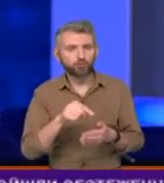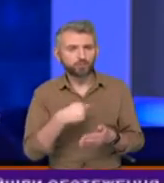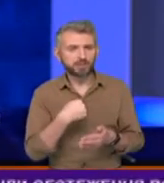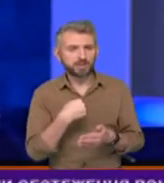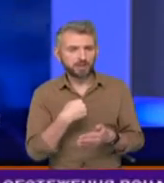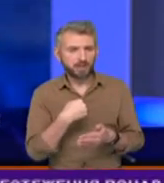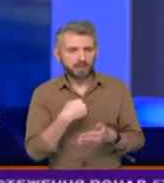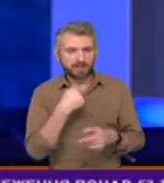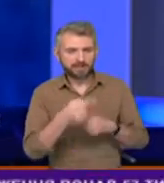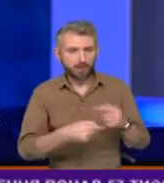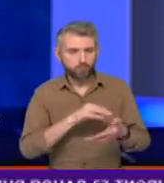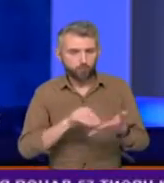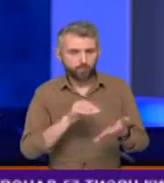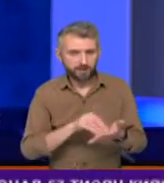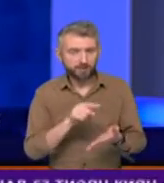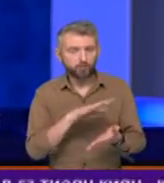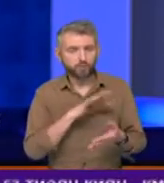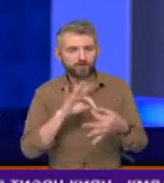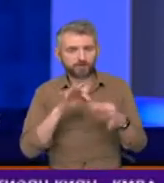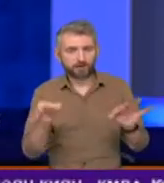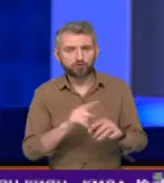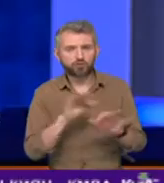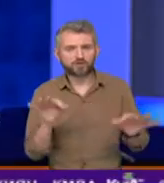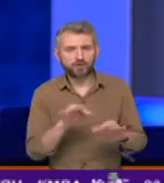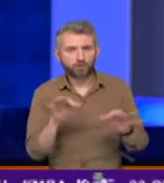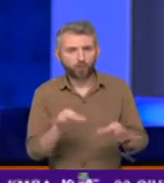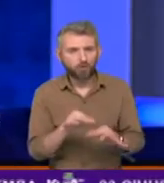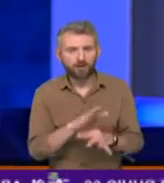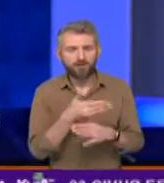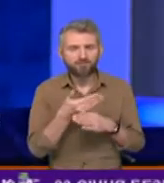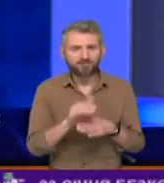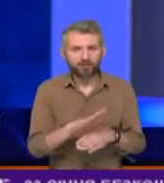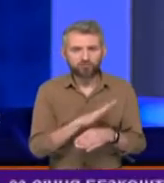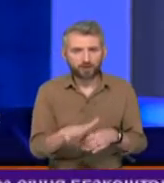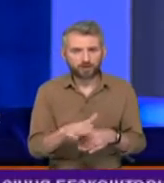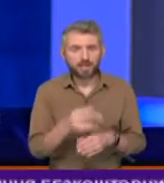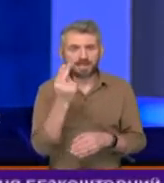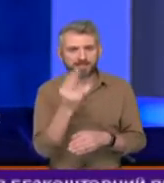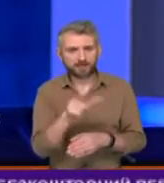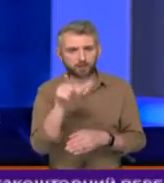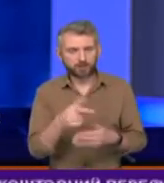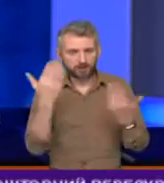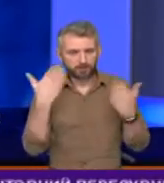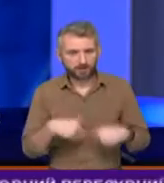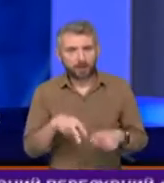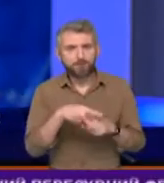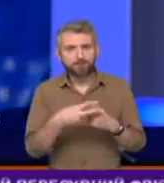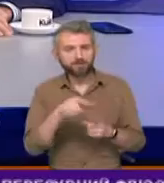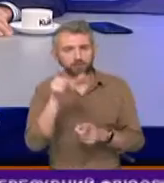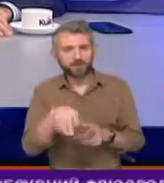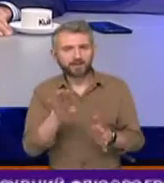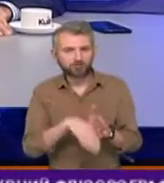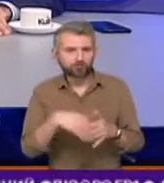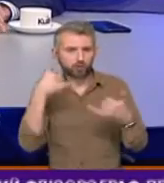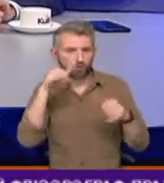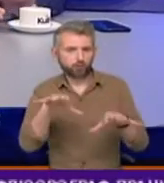такий ніби заповіт, і в ньому була, крім всього іншого, фраза, що ніколи не надщерблюйся, тіла людина-людина, пів людини, гірше худобане, але це ж і